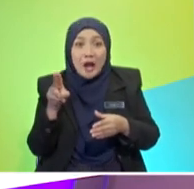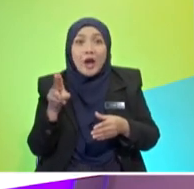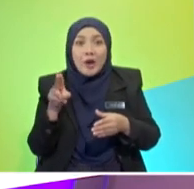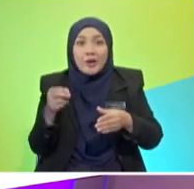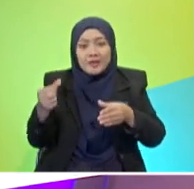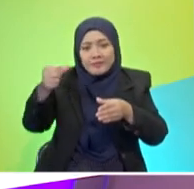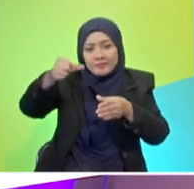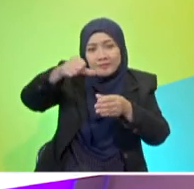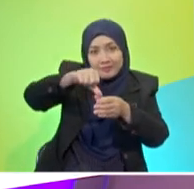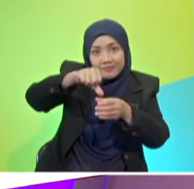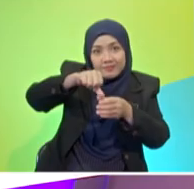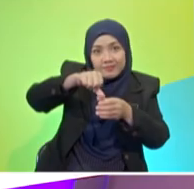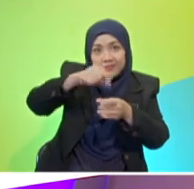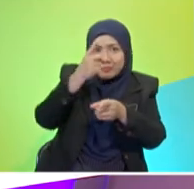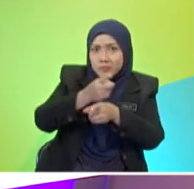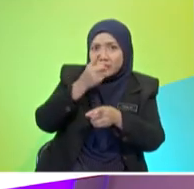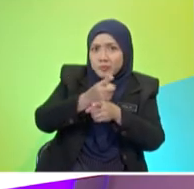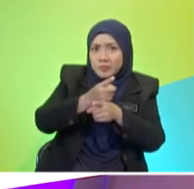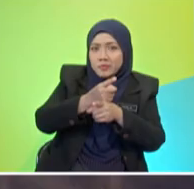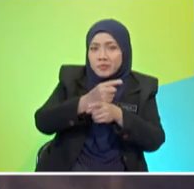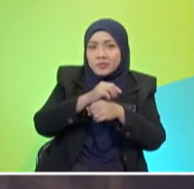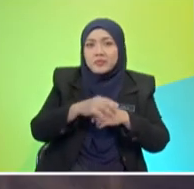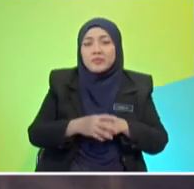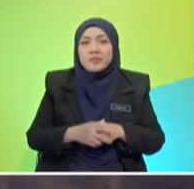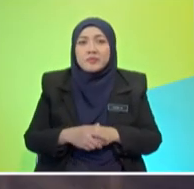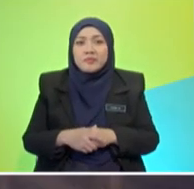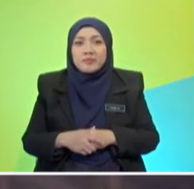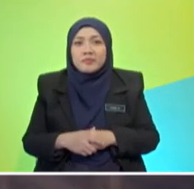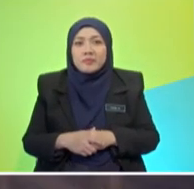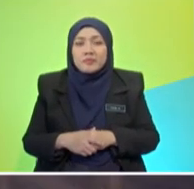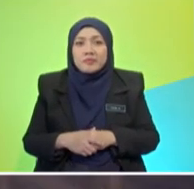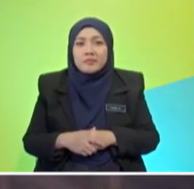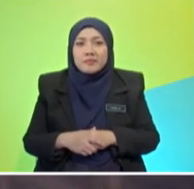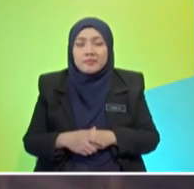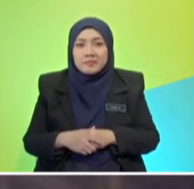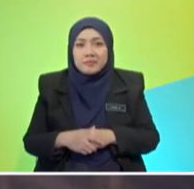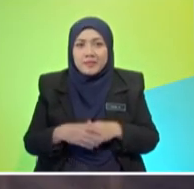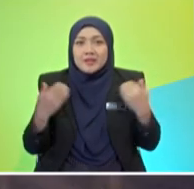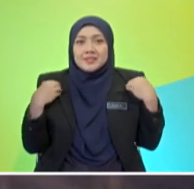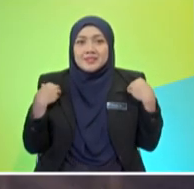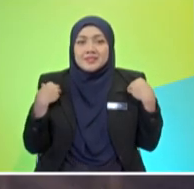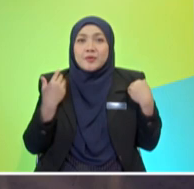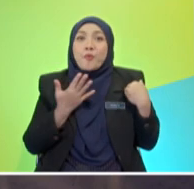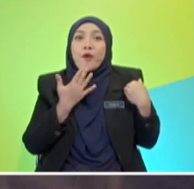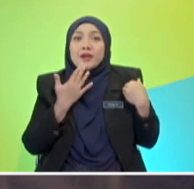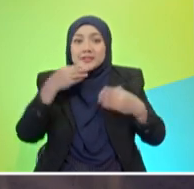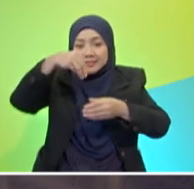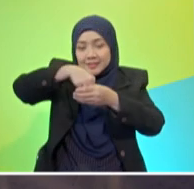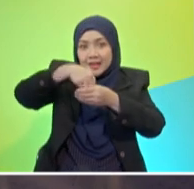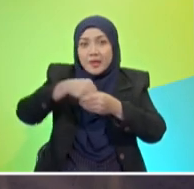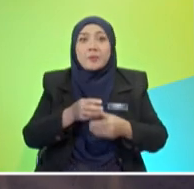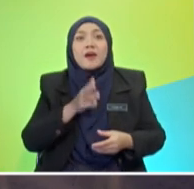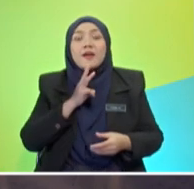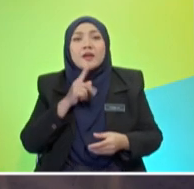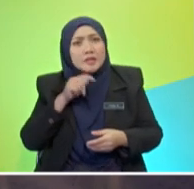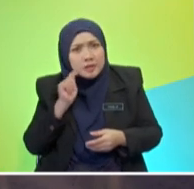Lihat ni cikgu dah masukkan kan? Cikgu mungkin cikgu boleh tunjukkan ke? Cikgu dah masukkan pewarna di dalam air. Tadi jernih.